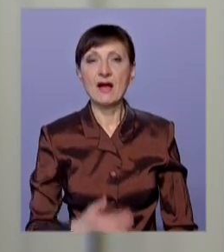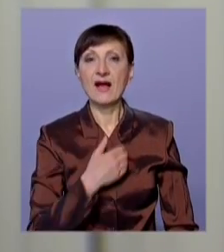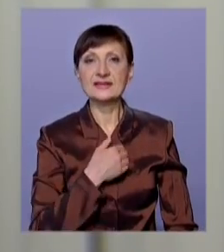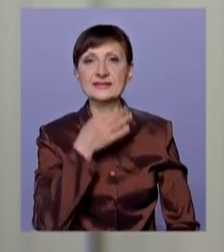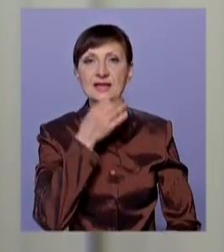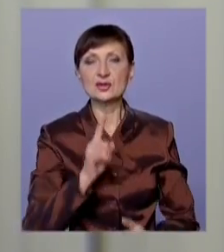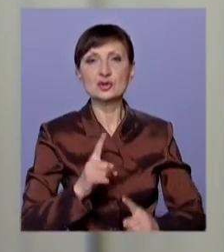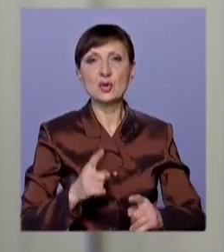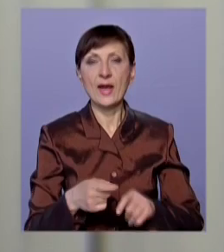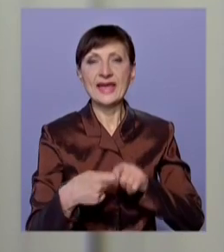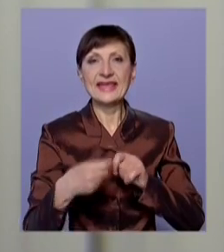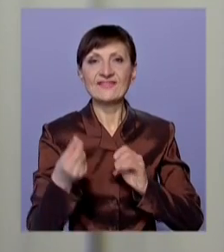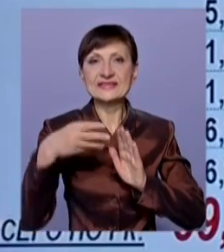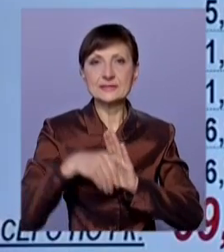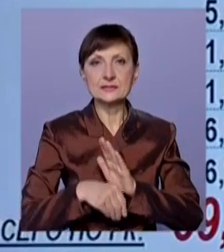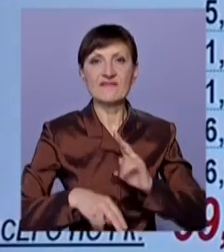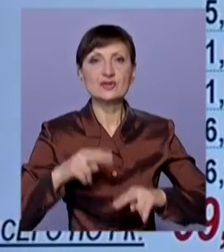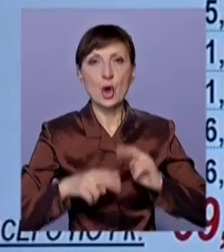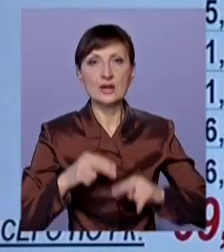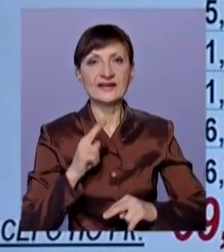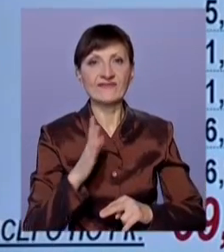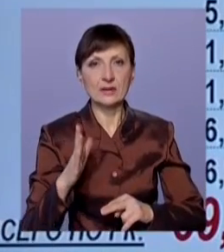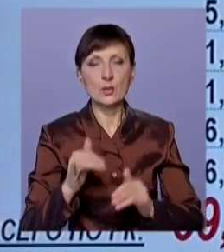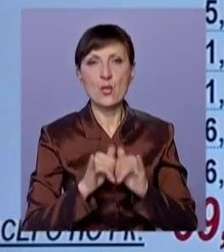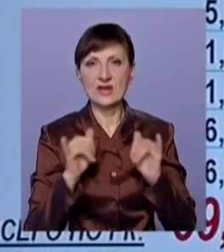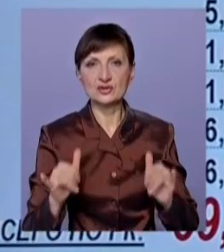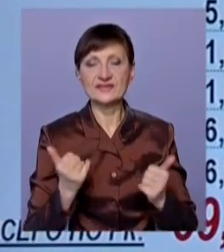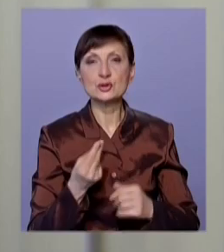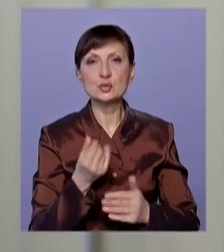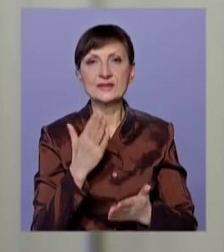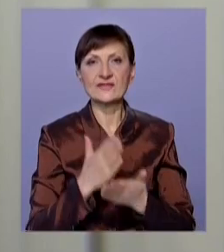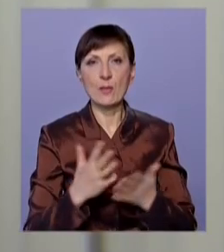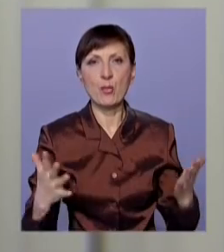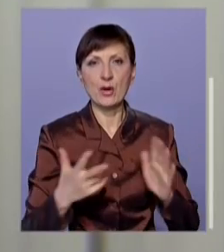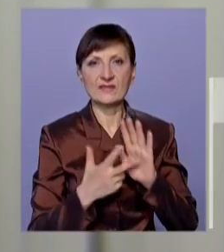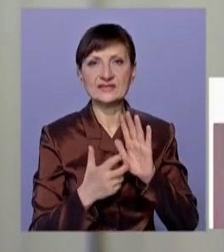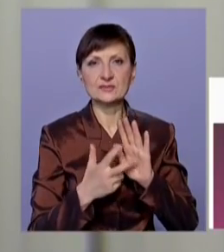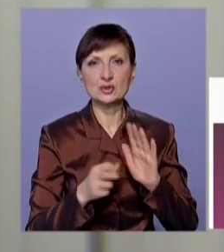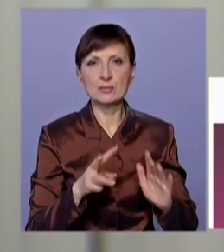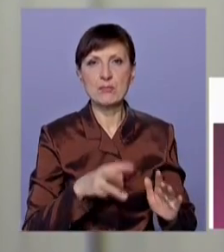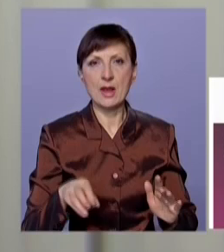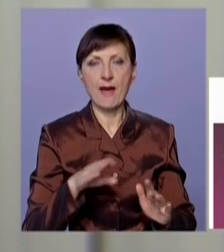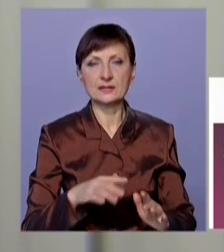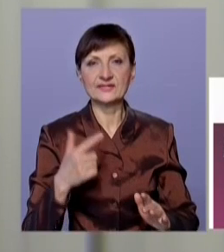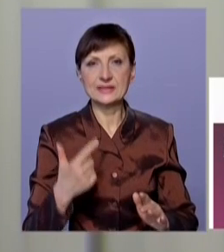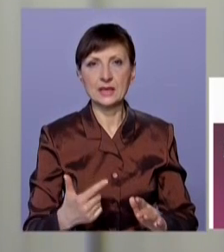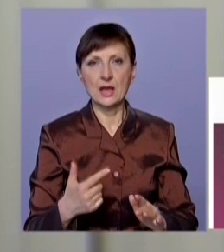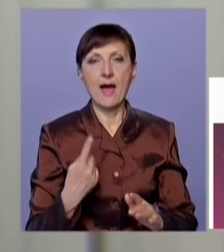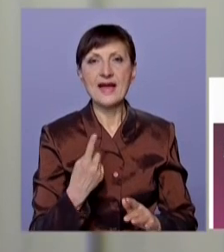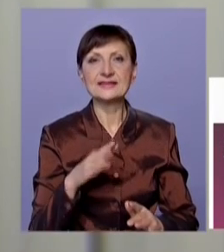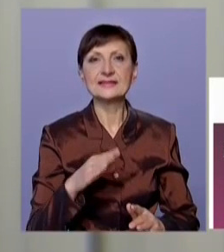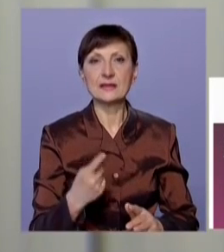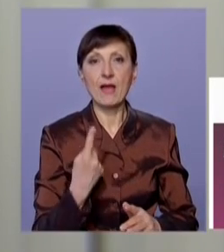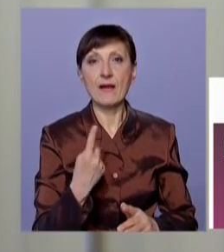Хотелось сказать, что инвестиции в строительство квартир растут. Сейчас эта сумма составляет более 800 миллиардов тенге. То есть на 1